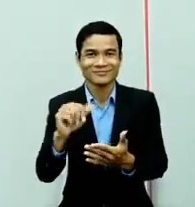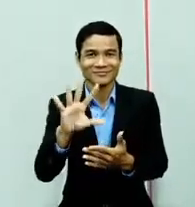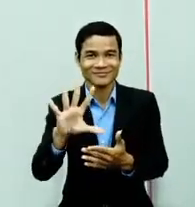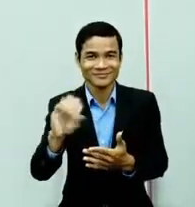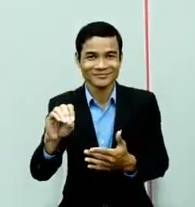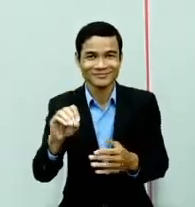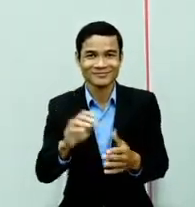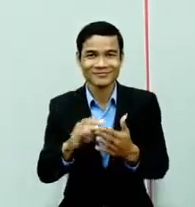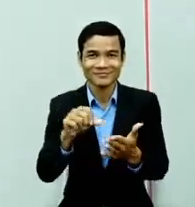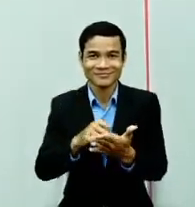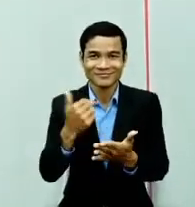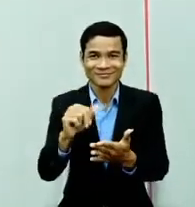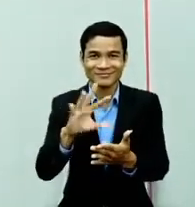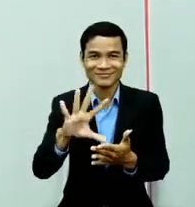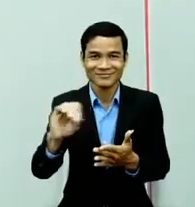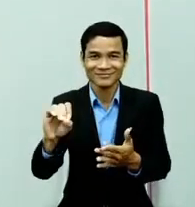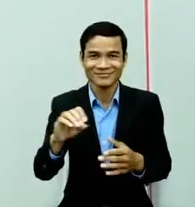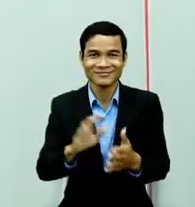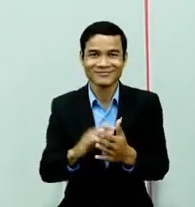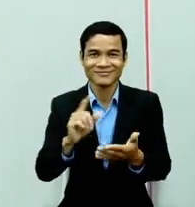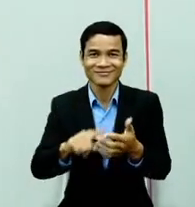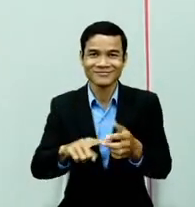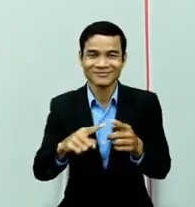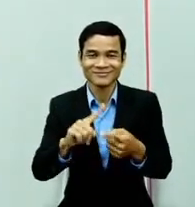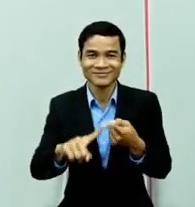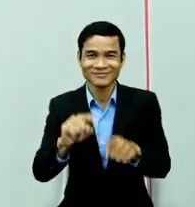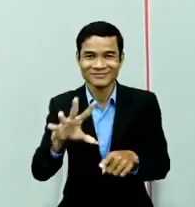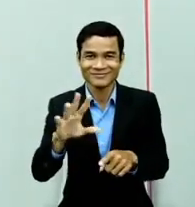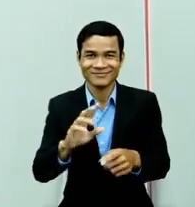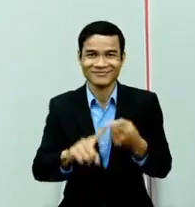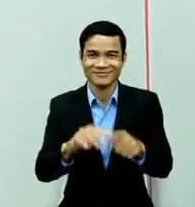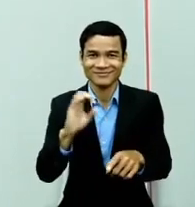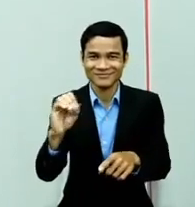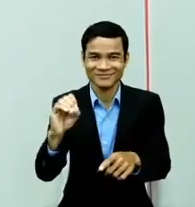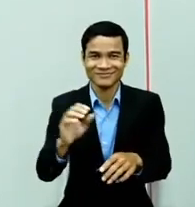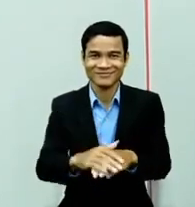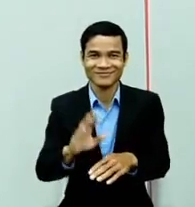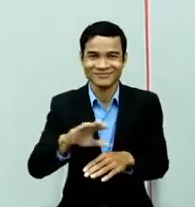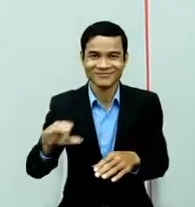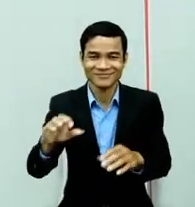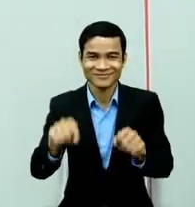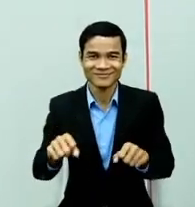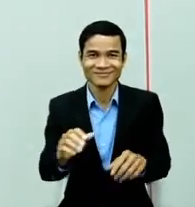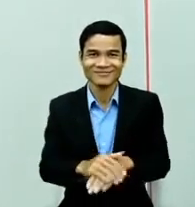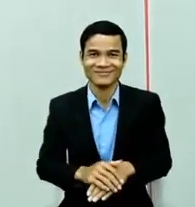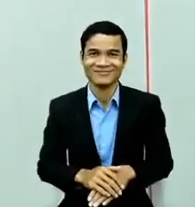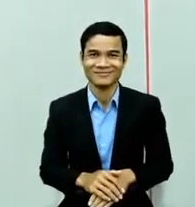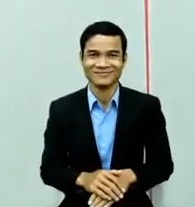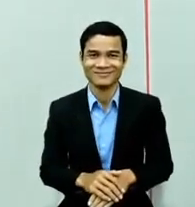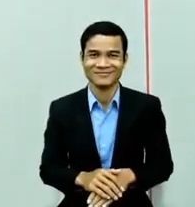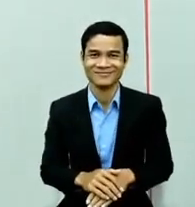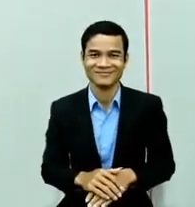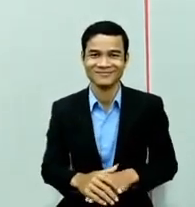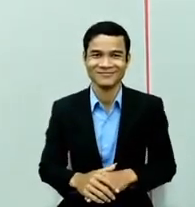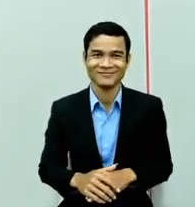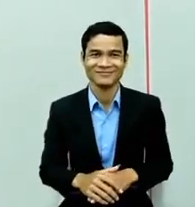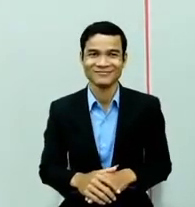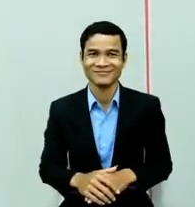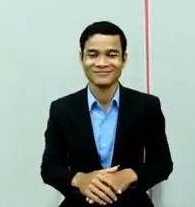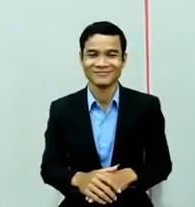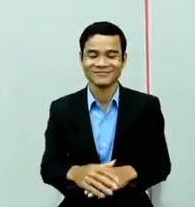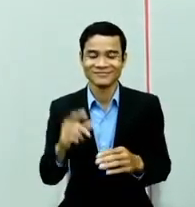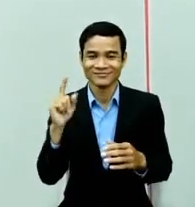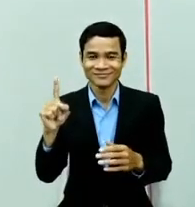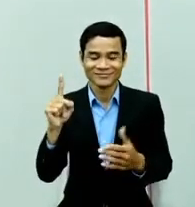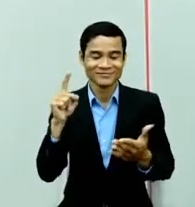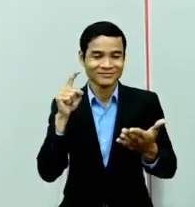50ដែលមានលេខទំព័រលេខ5និងលេខ0កូនកូនស្វែងរកស្រអោះដែលមានចលនាដែរណាកូនដាក់ចង្អុល